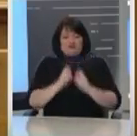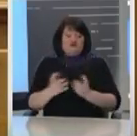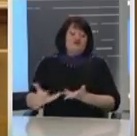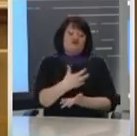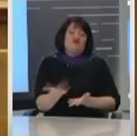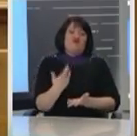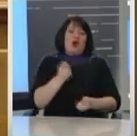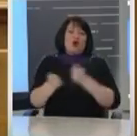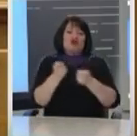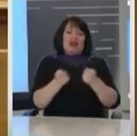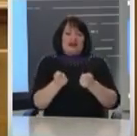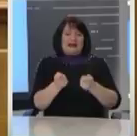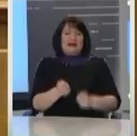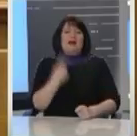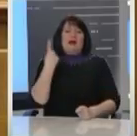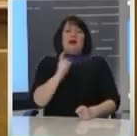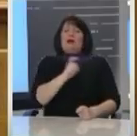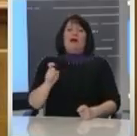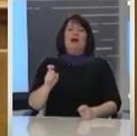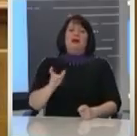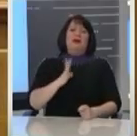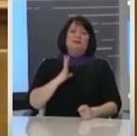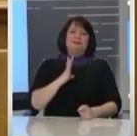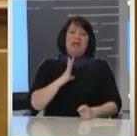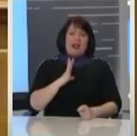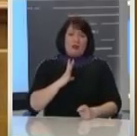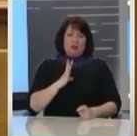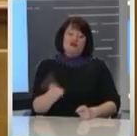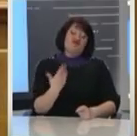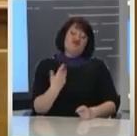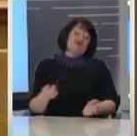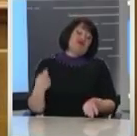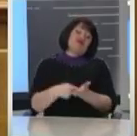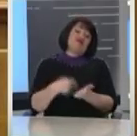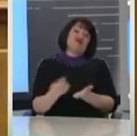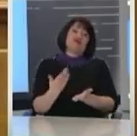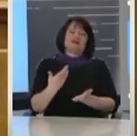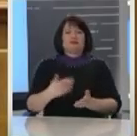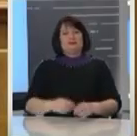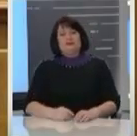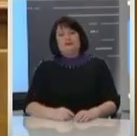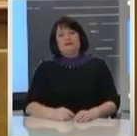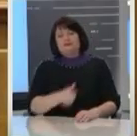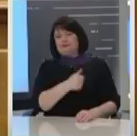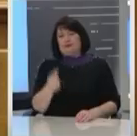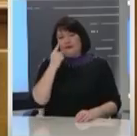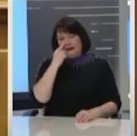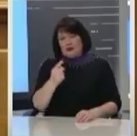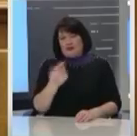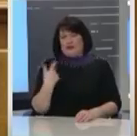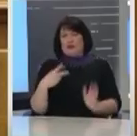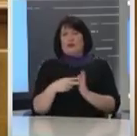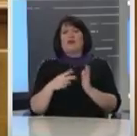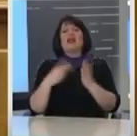σύσπραξης σε παραπάνω από 1 εκατομμύριο συμπολίτες μας. Μόνο τον Νοέμβριο του